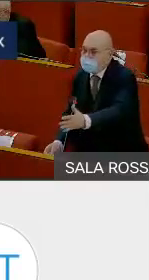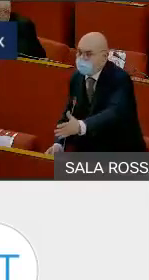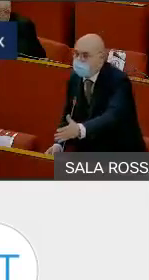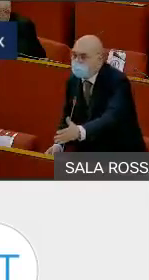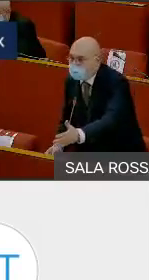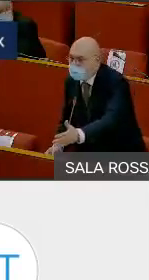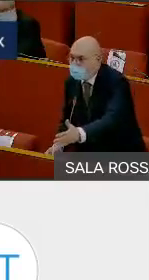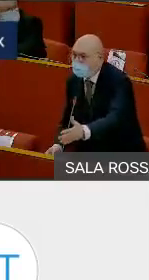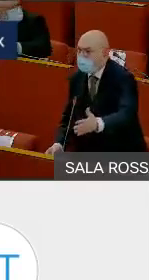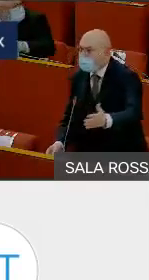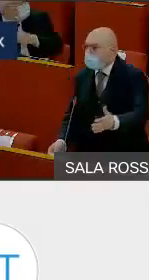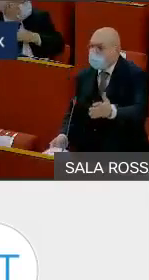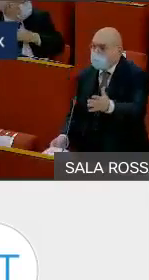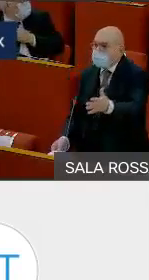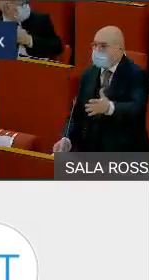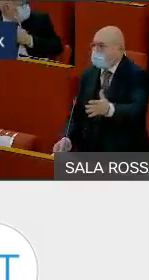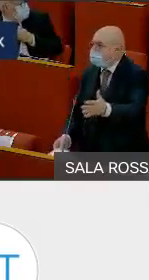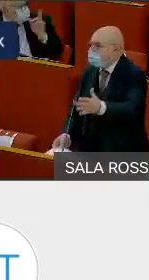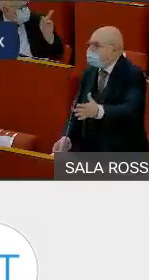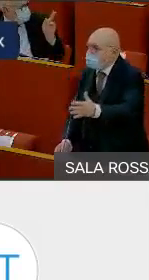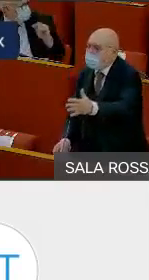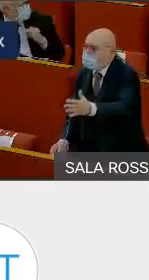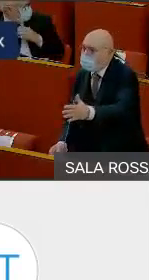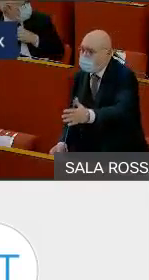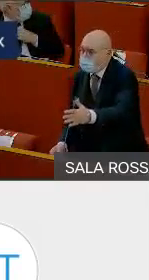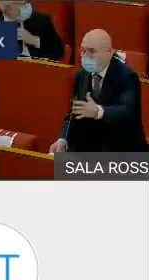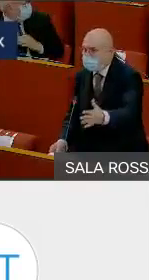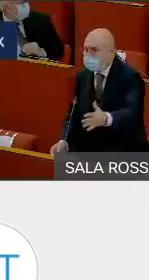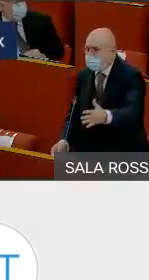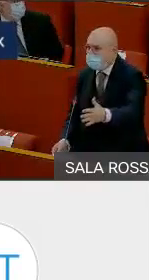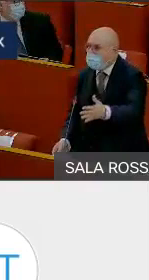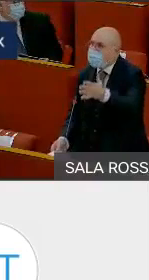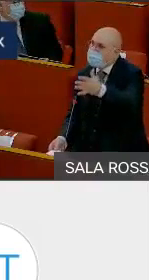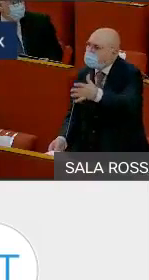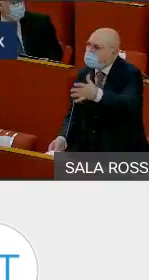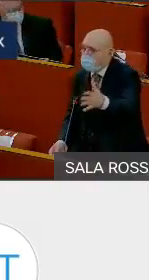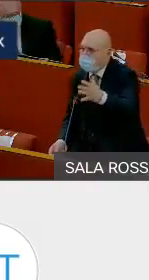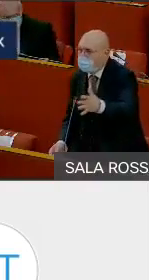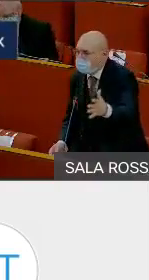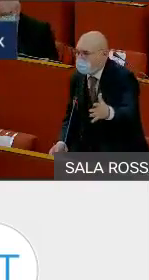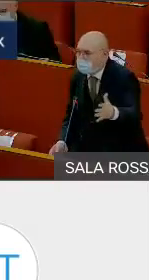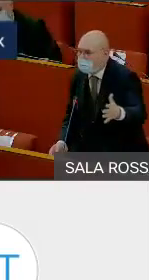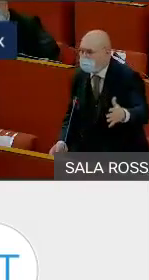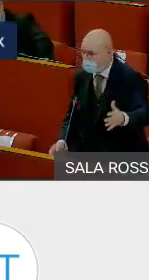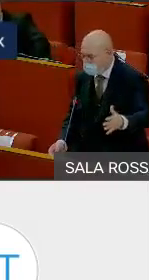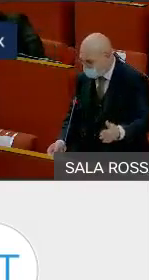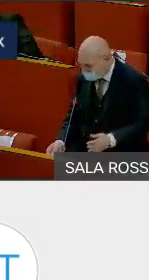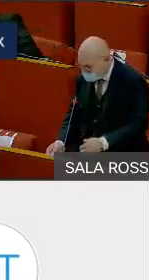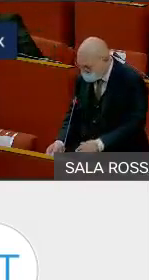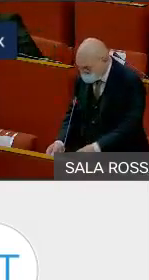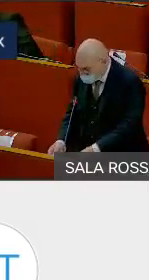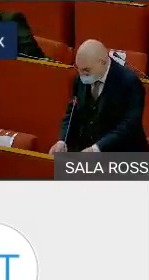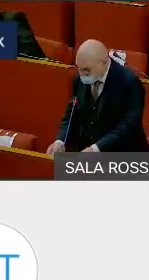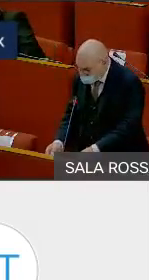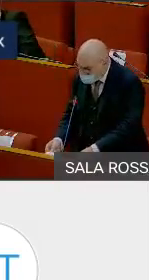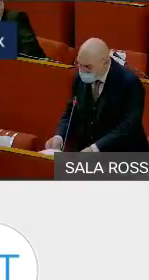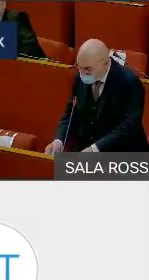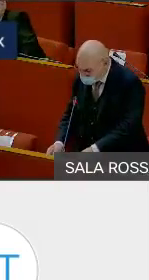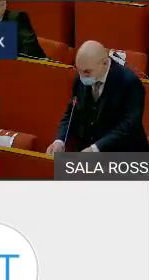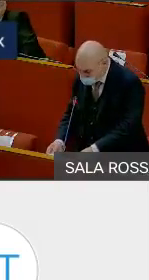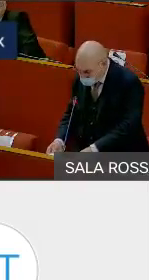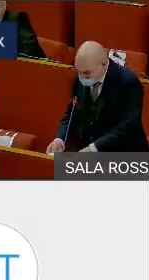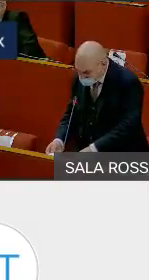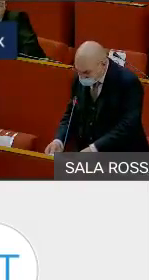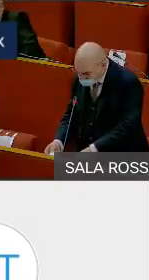e gli ho detto no grazie perché comunque tendevo a difendere un territorio e quella che era una pianificazione che avevamo condiviso